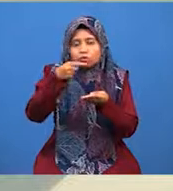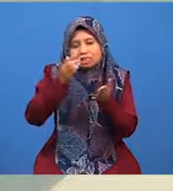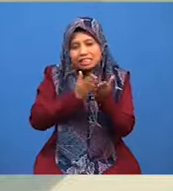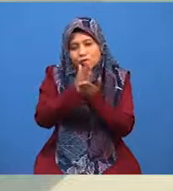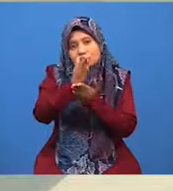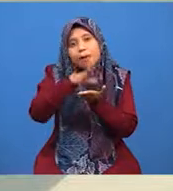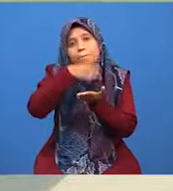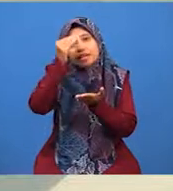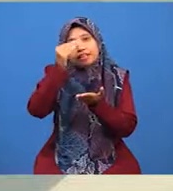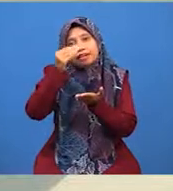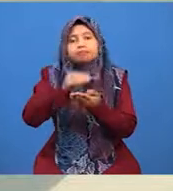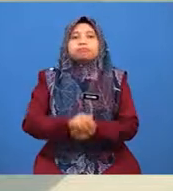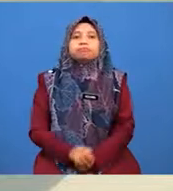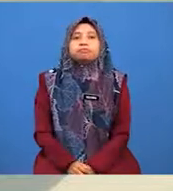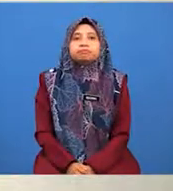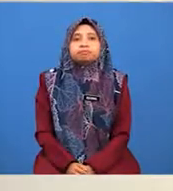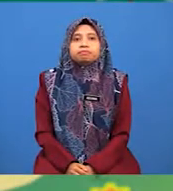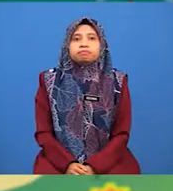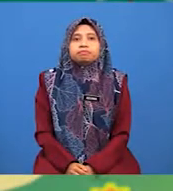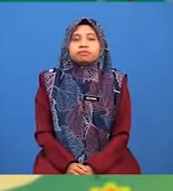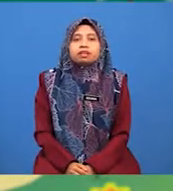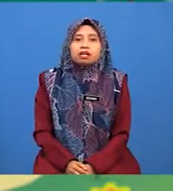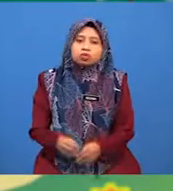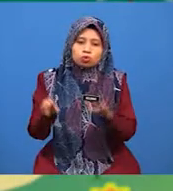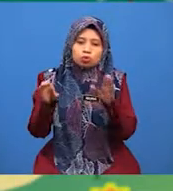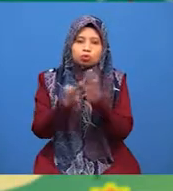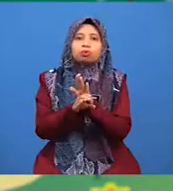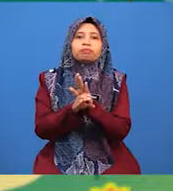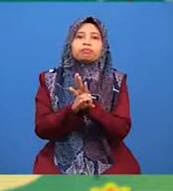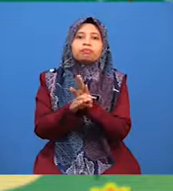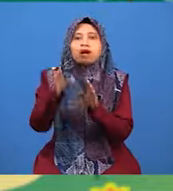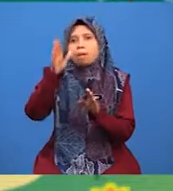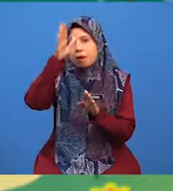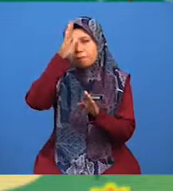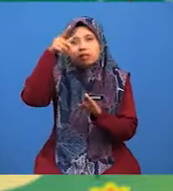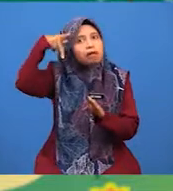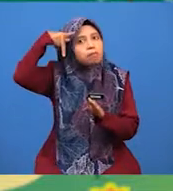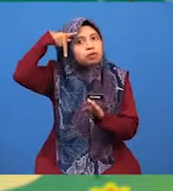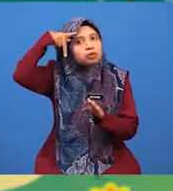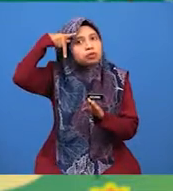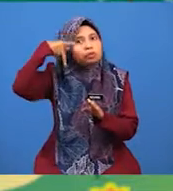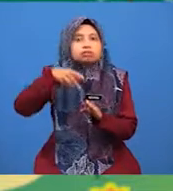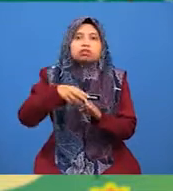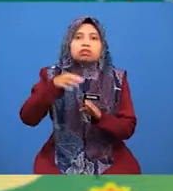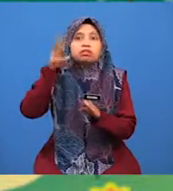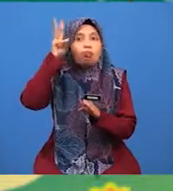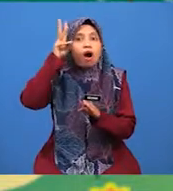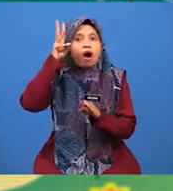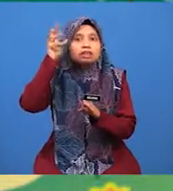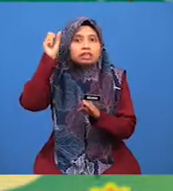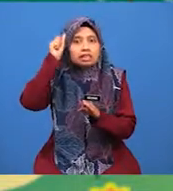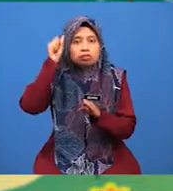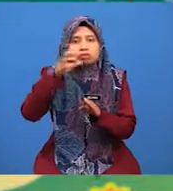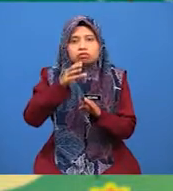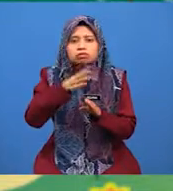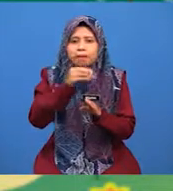bagi meneruskan pelajaran. Sebagai contoh, bapa Parjo iaitu Wak Salikon dan